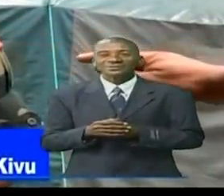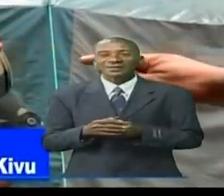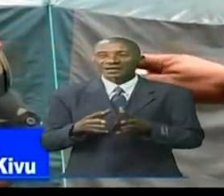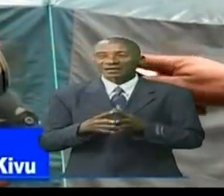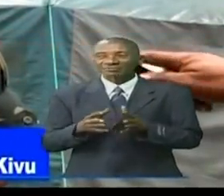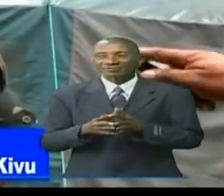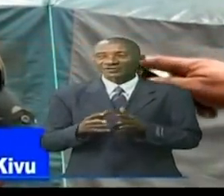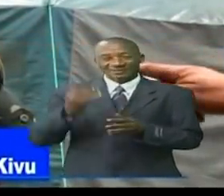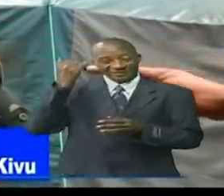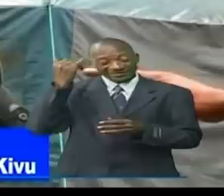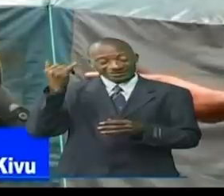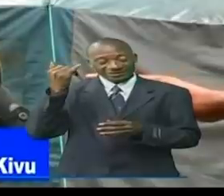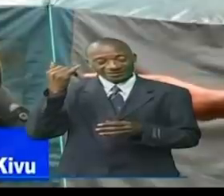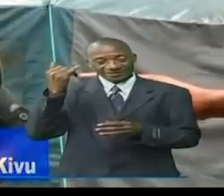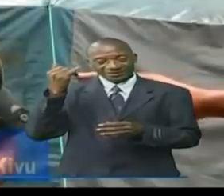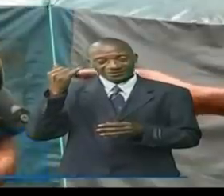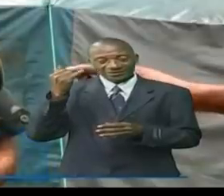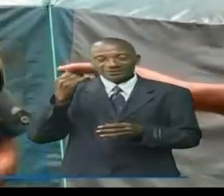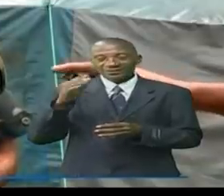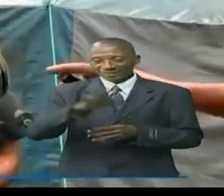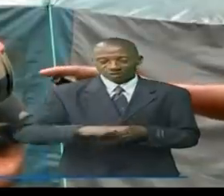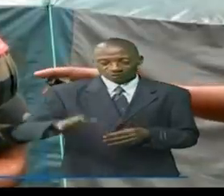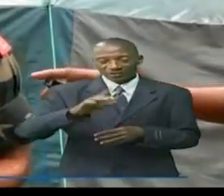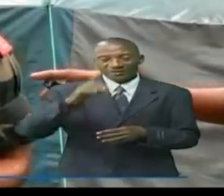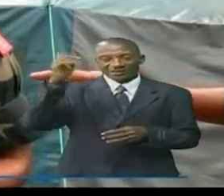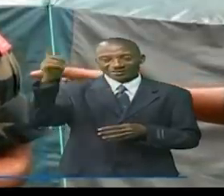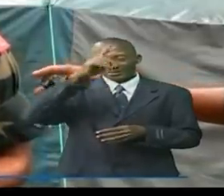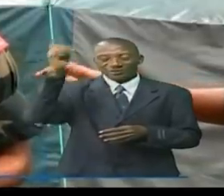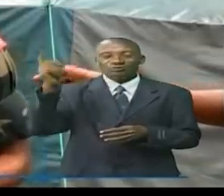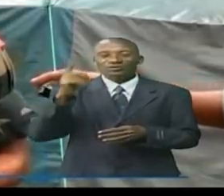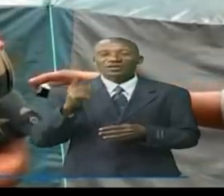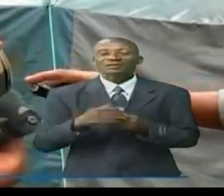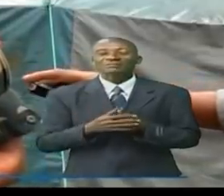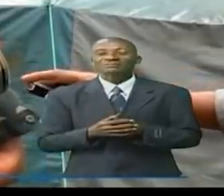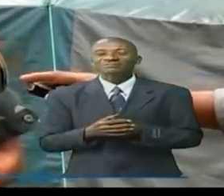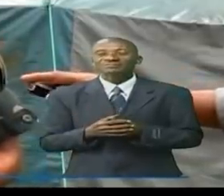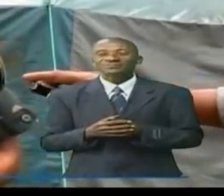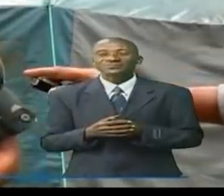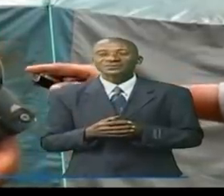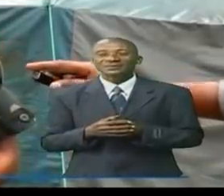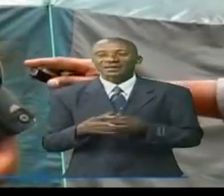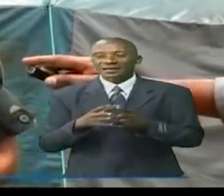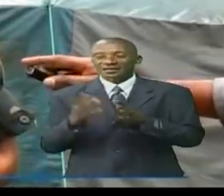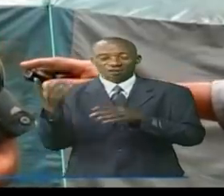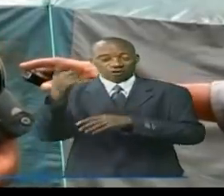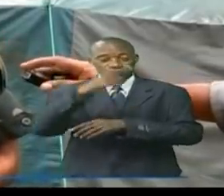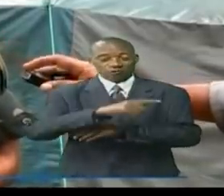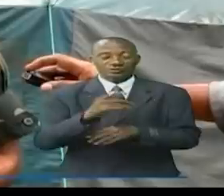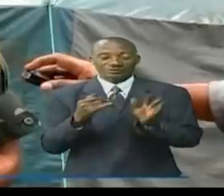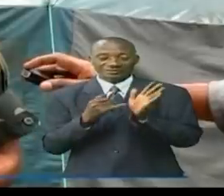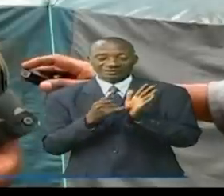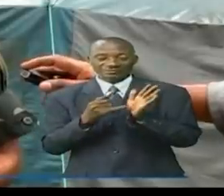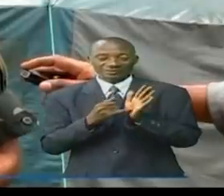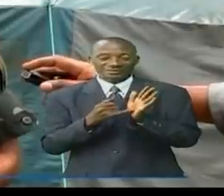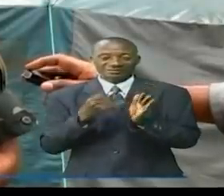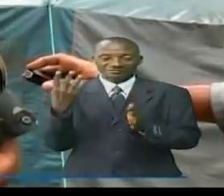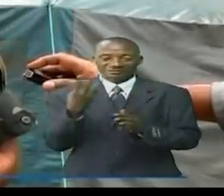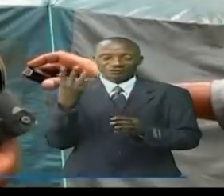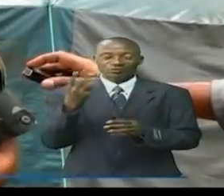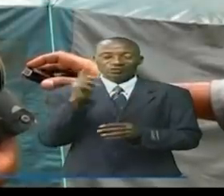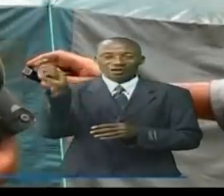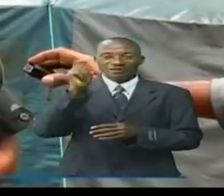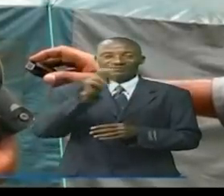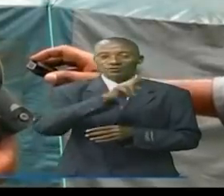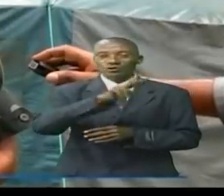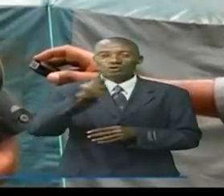tant nationale qu'internationale que, dans la journée du samedi le 23 avril